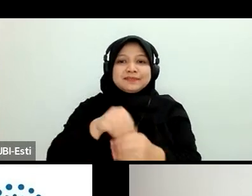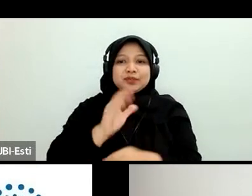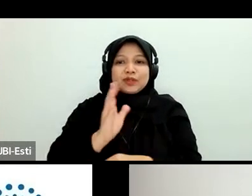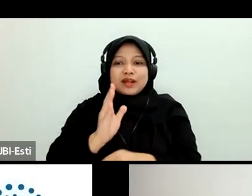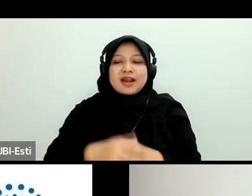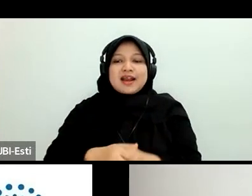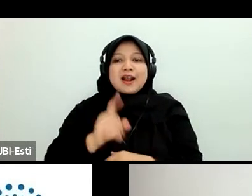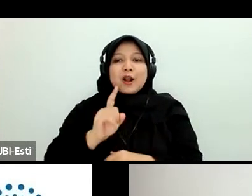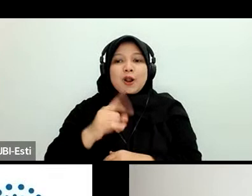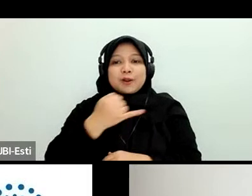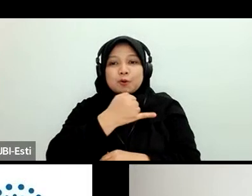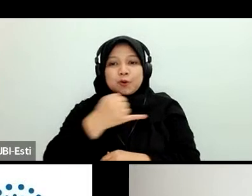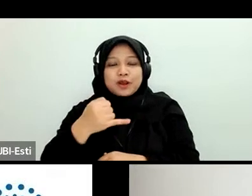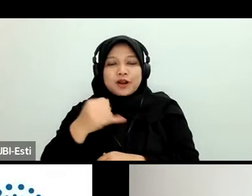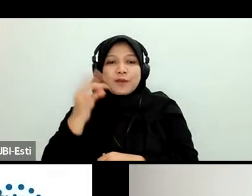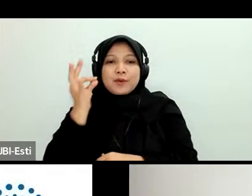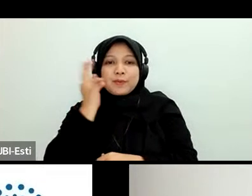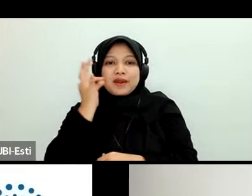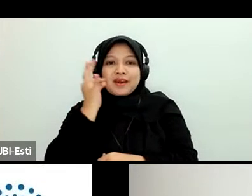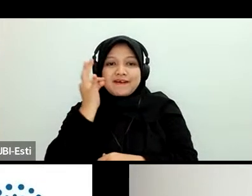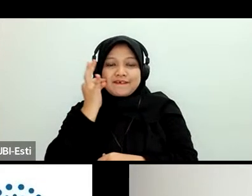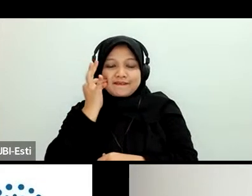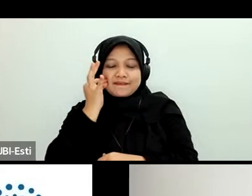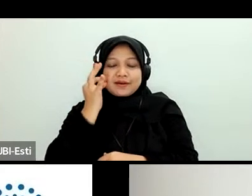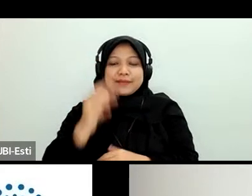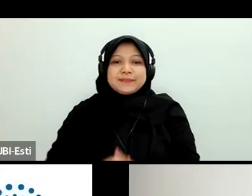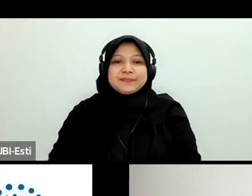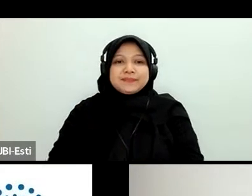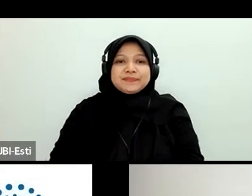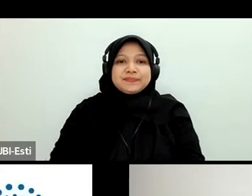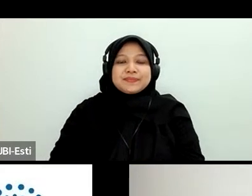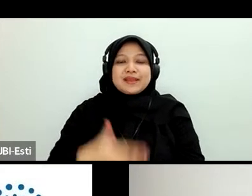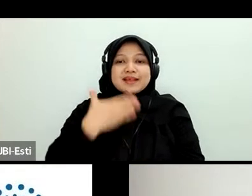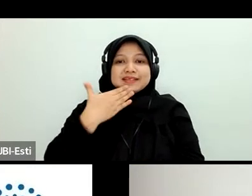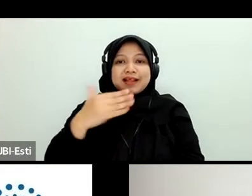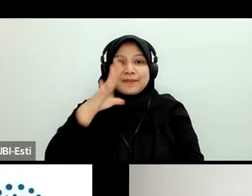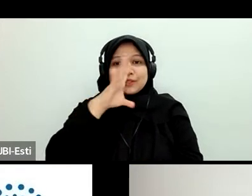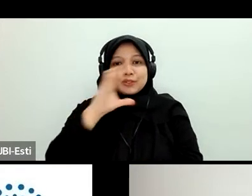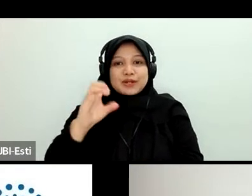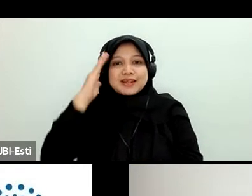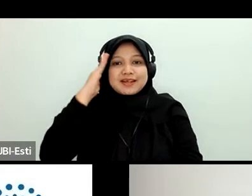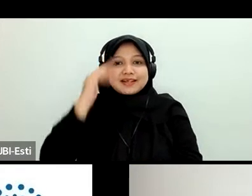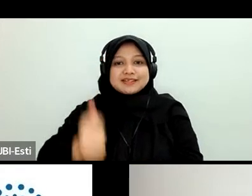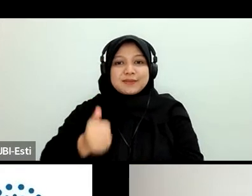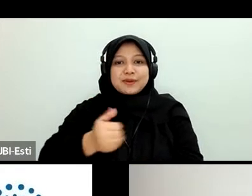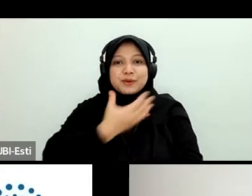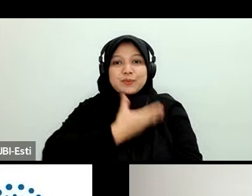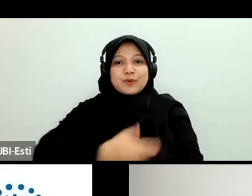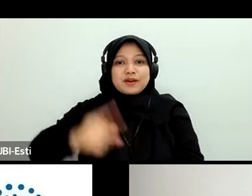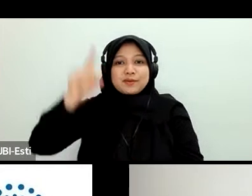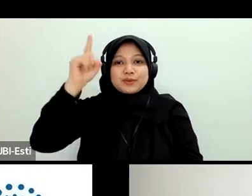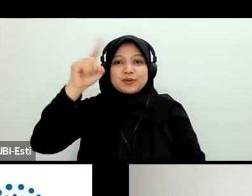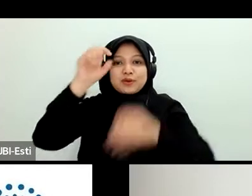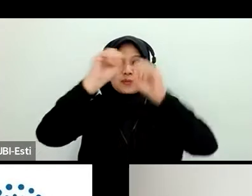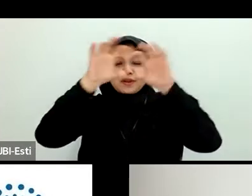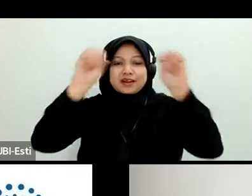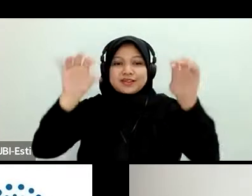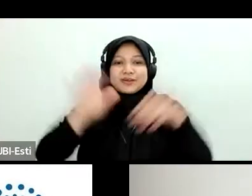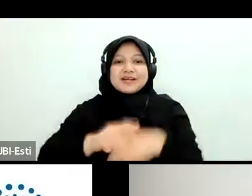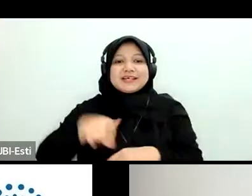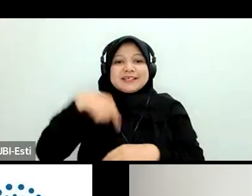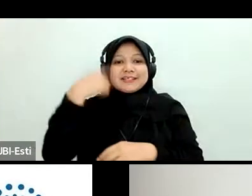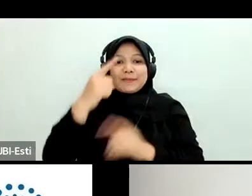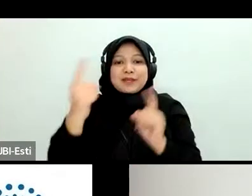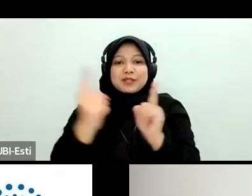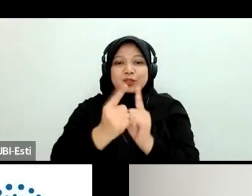atas segala kekurangan lama penyelenggaraan kegiatan ini Selamat sore kalau mualaikum rotor kartu dan sampai ketemu di webinar